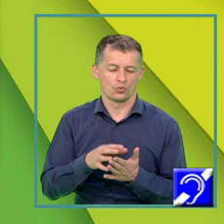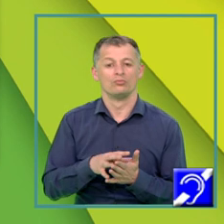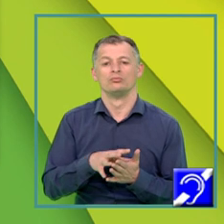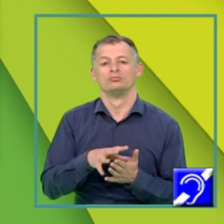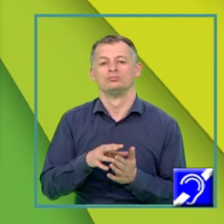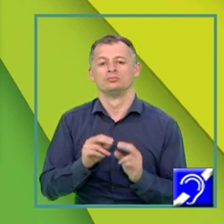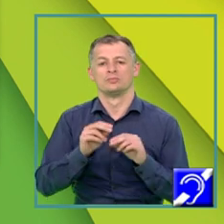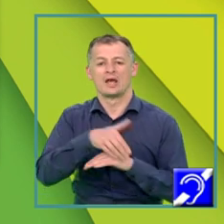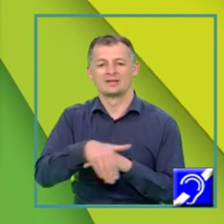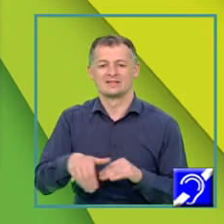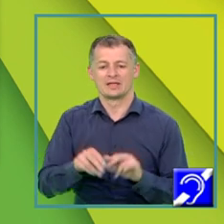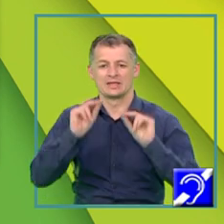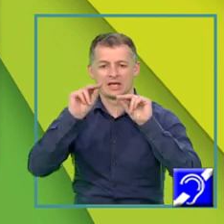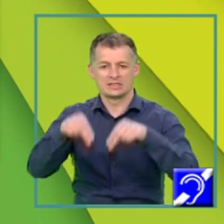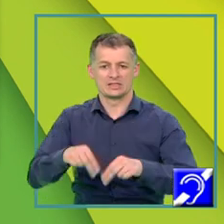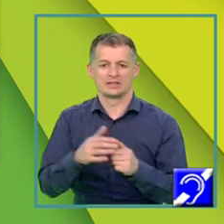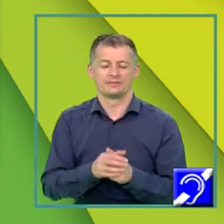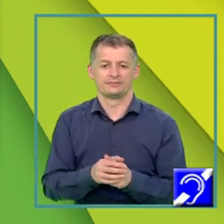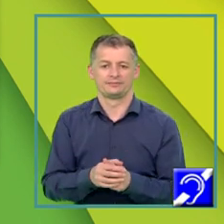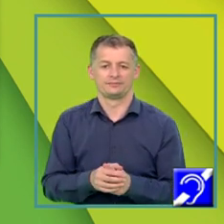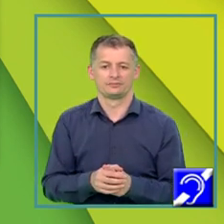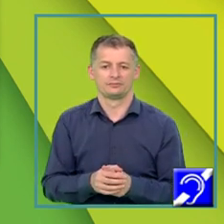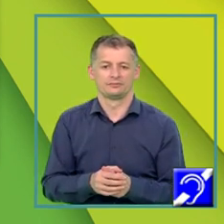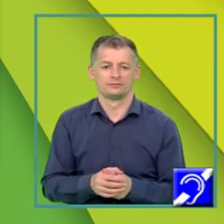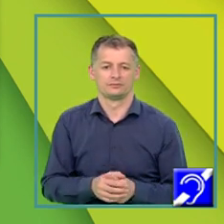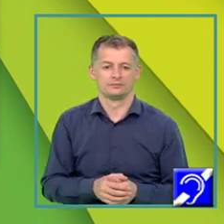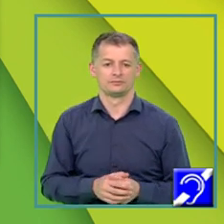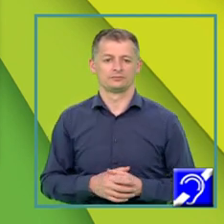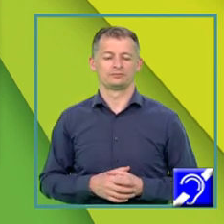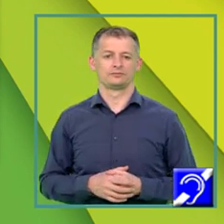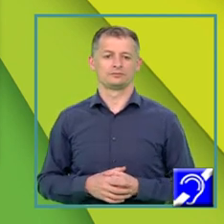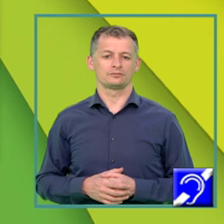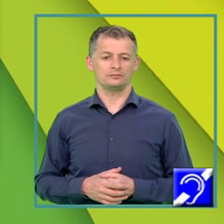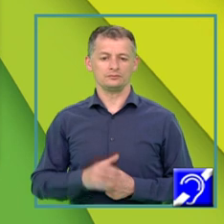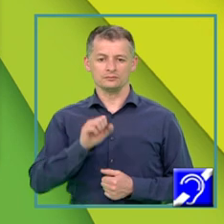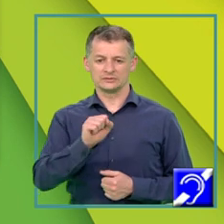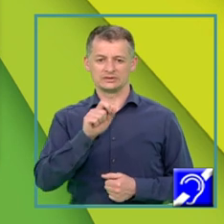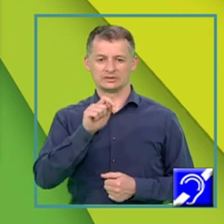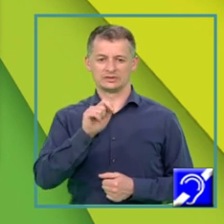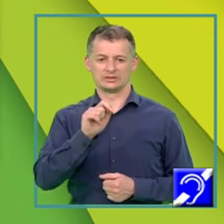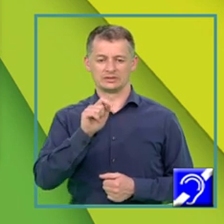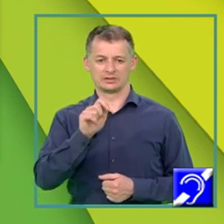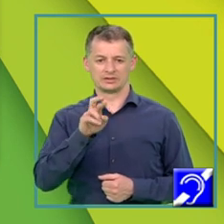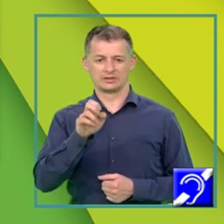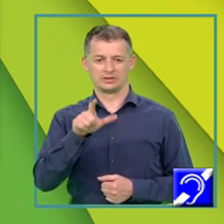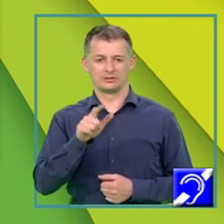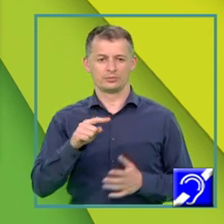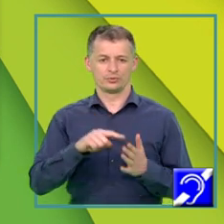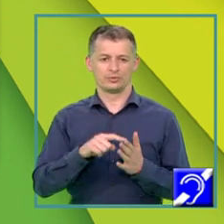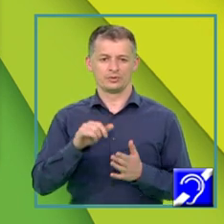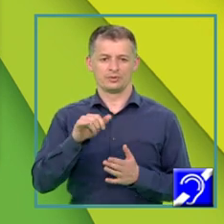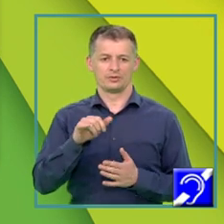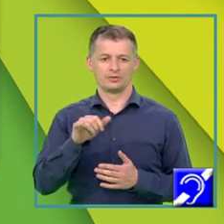până la întâlnirea caracterul lui Nan inclusiv aceasta funcția să trec pe Y8 turnează